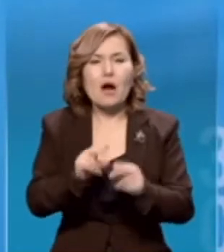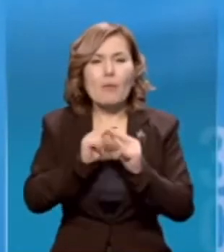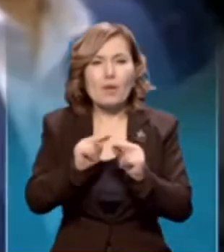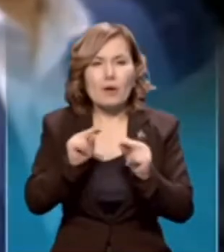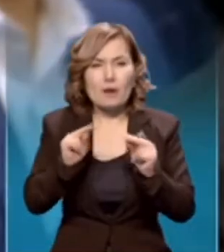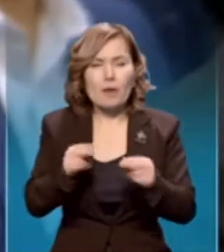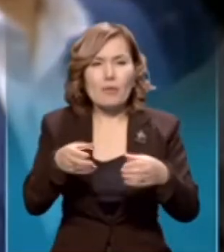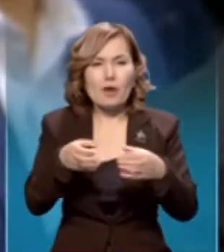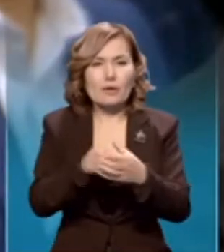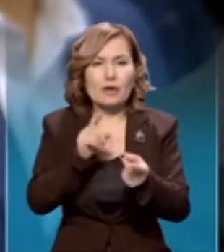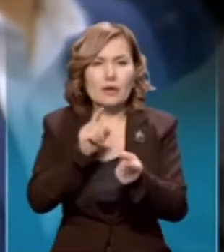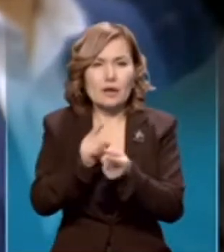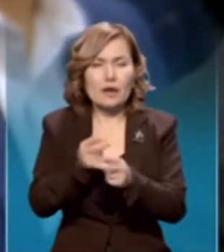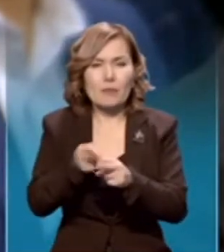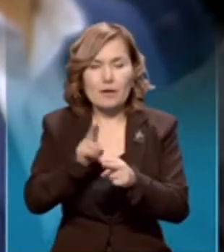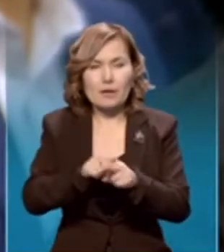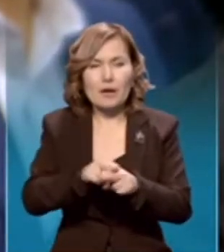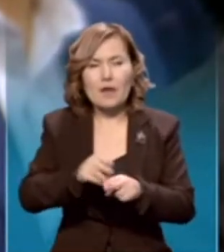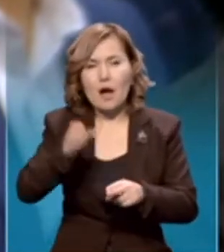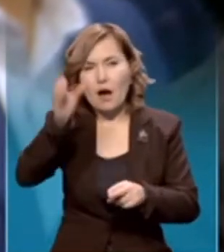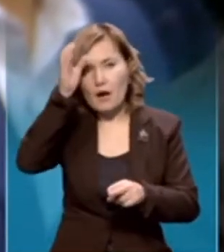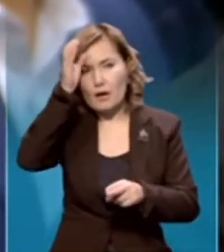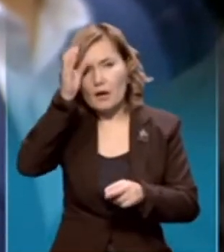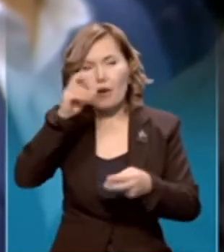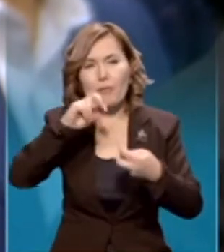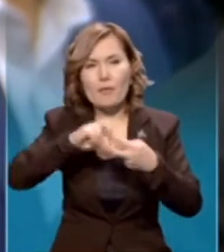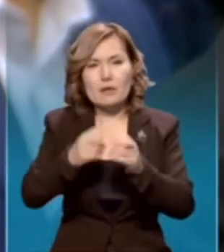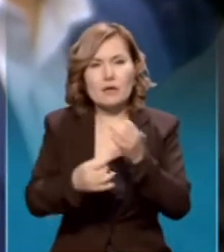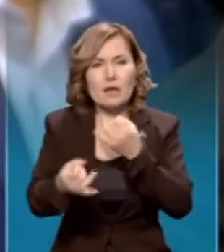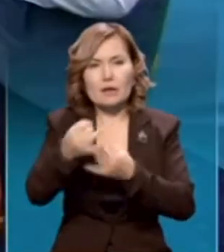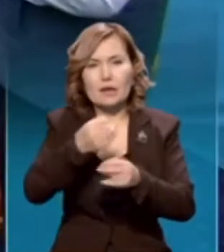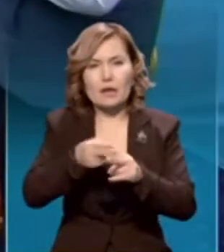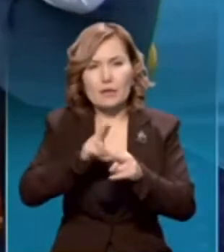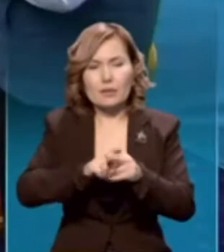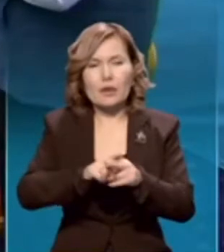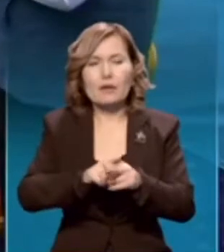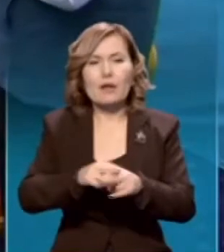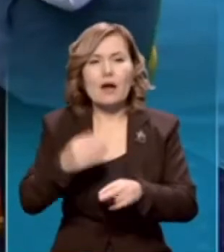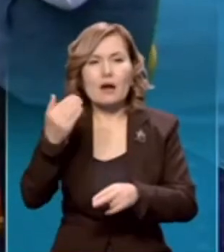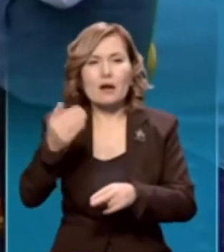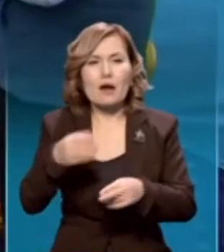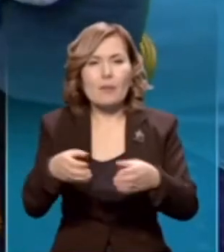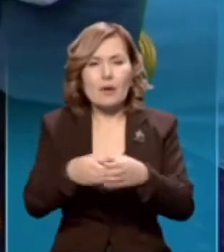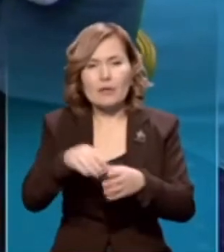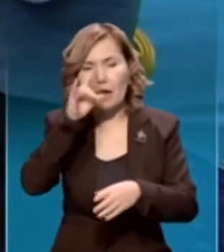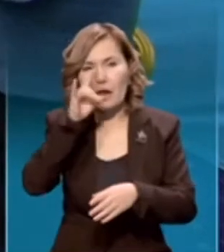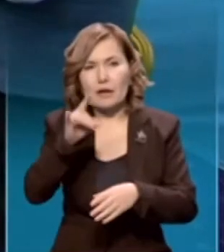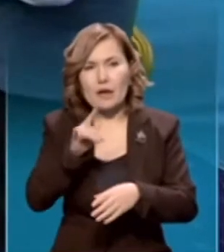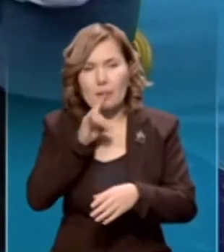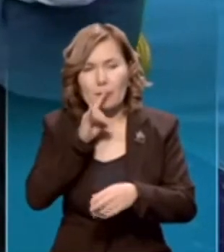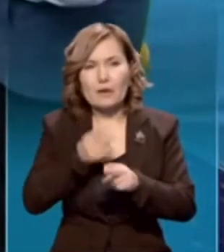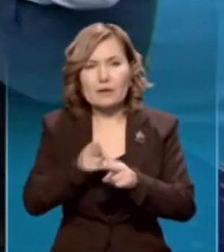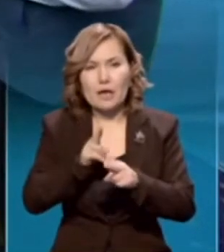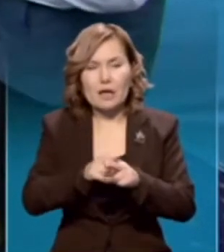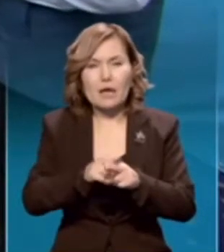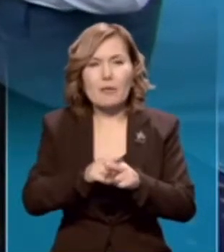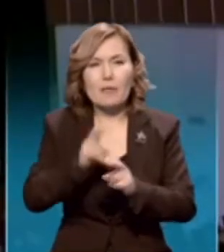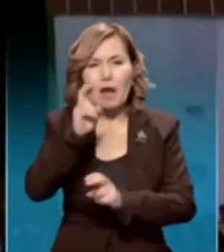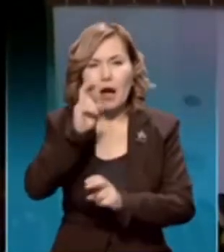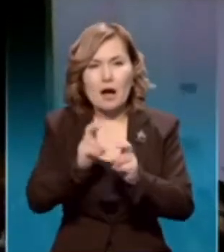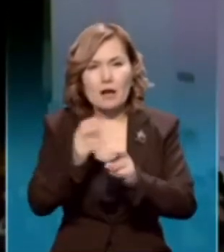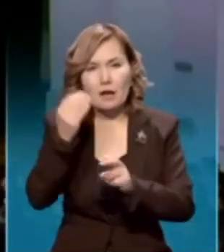профессорлар құрамымен кездесіп, білім саласындағы мәселелер талқыланды. Бұдан соң штаб мүшелері Казахстанская шахтасының кенжарына